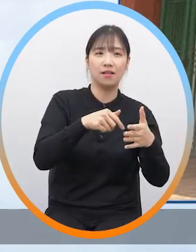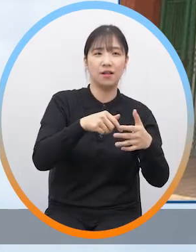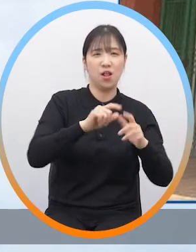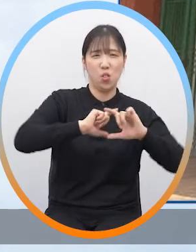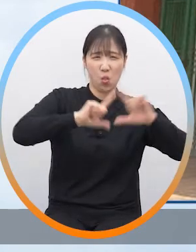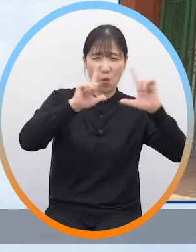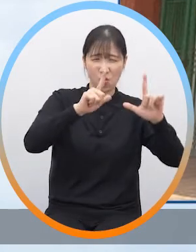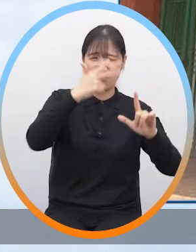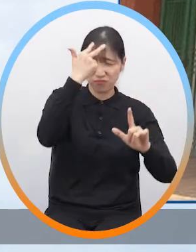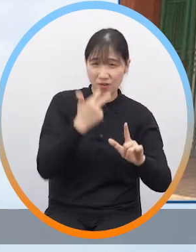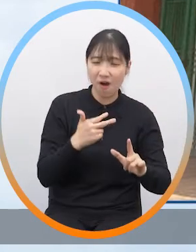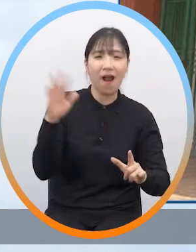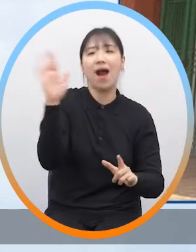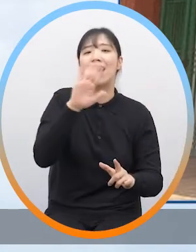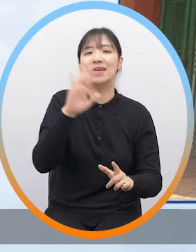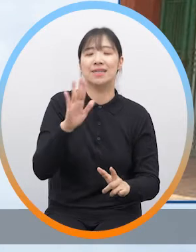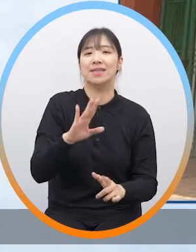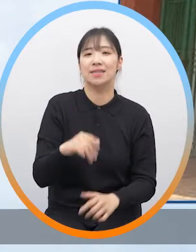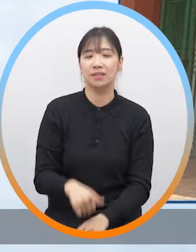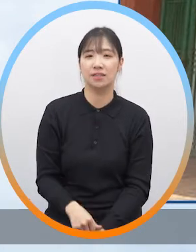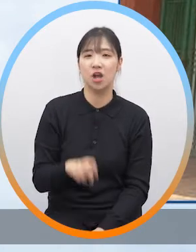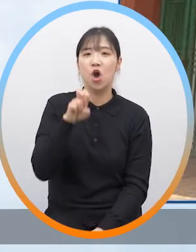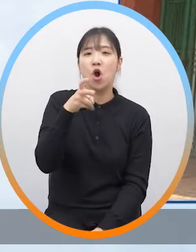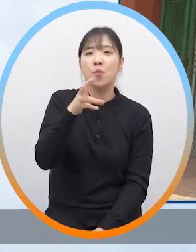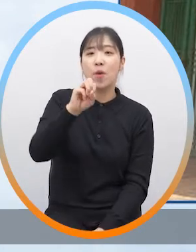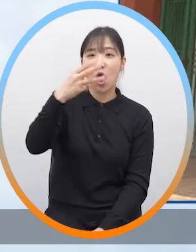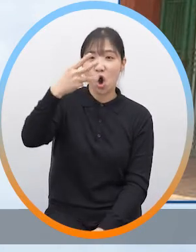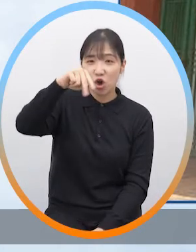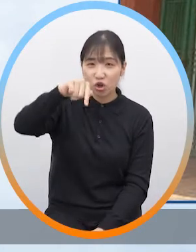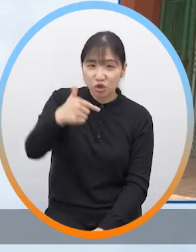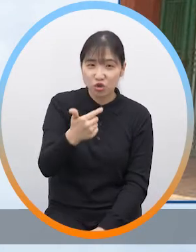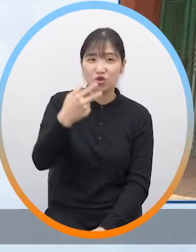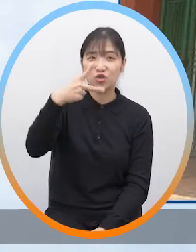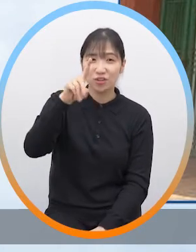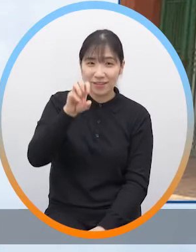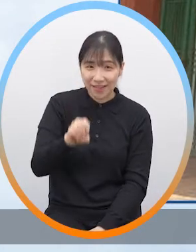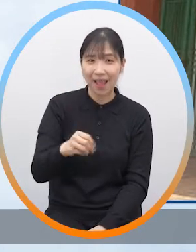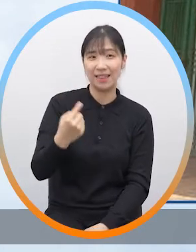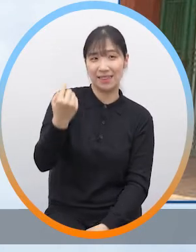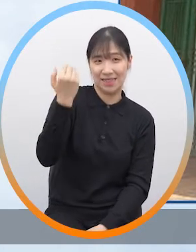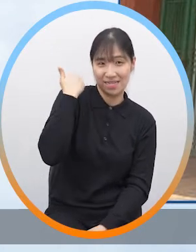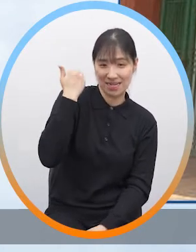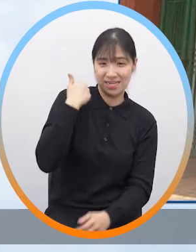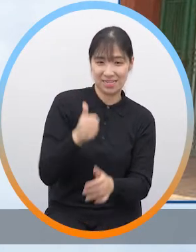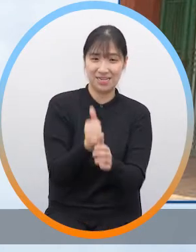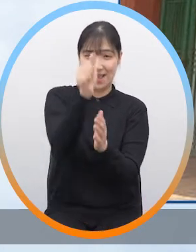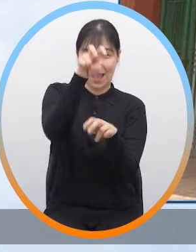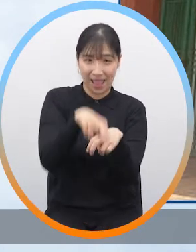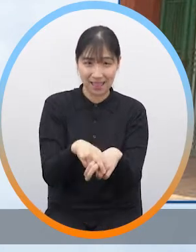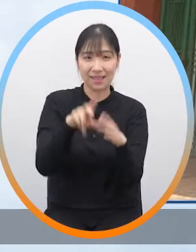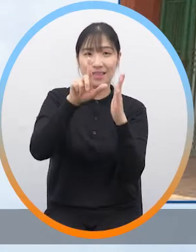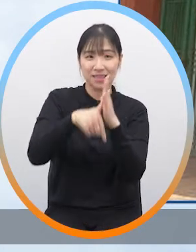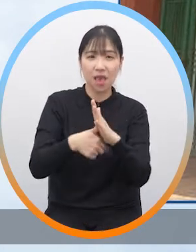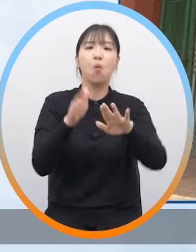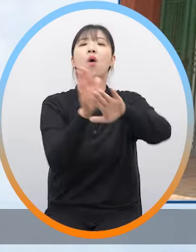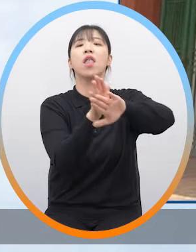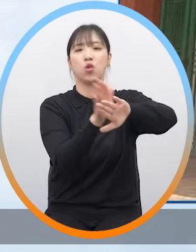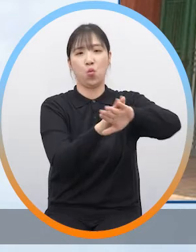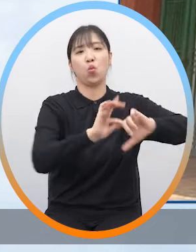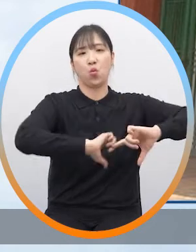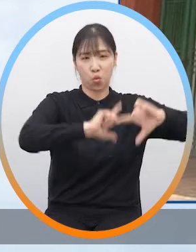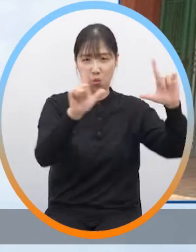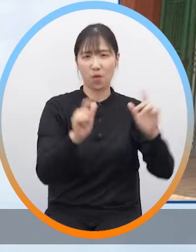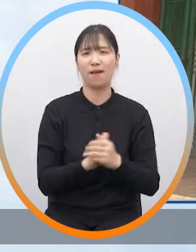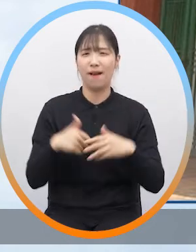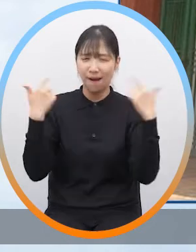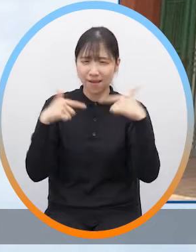동쪽을 말씀드리는 게 아니고, 명륜당을 등지고 앉았을 때 왼쪽을 동쪽으로 치는 겁니다. 우리 항상 다 그래요.